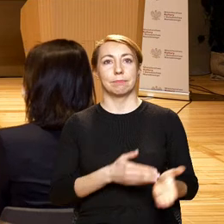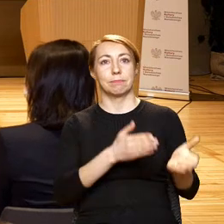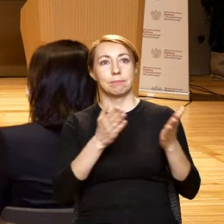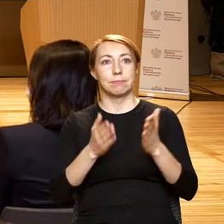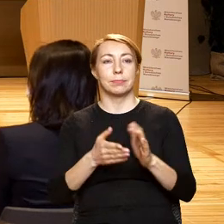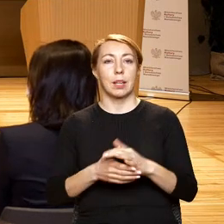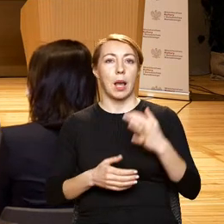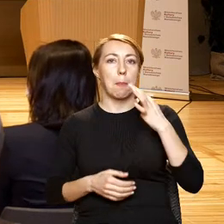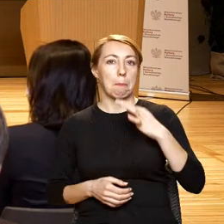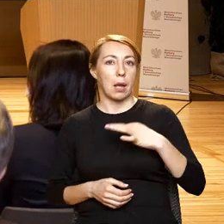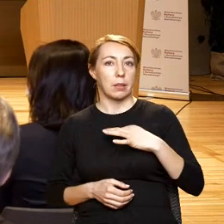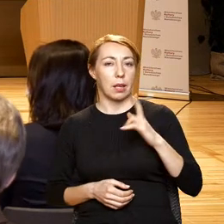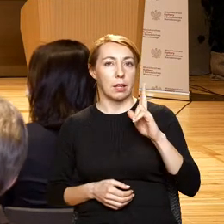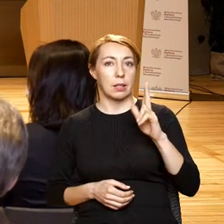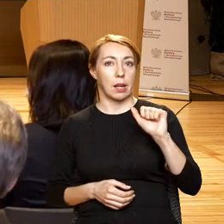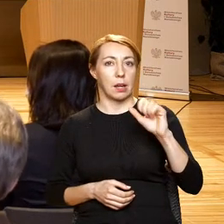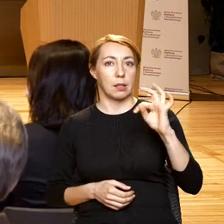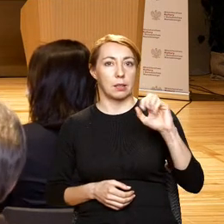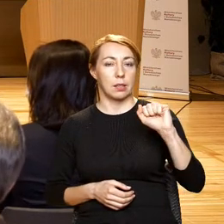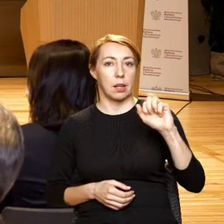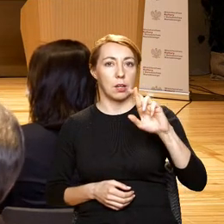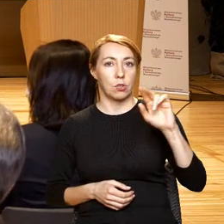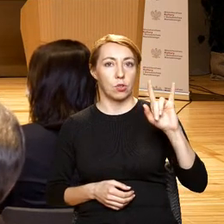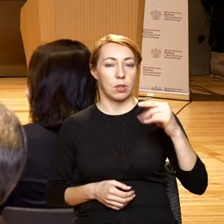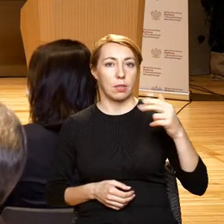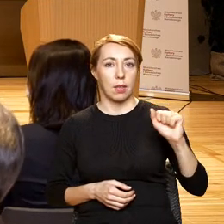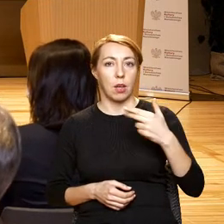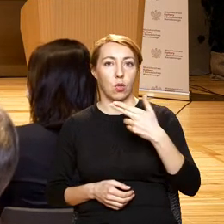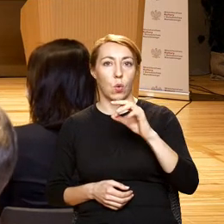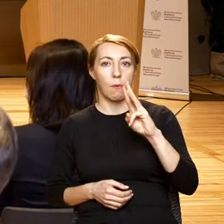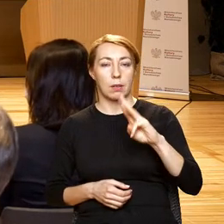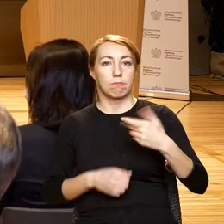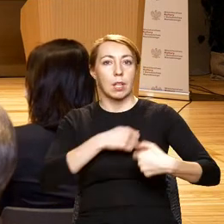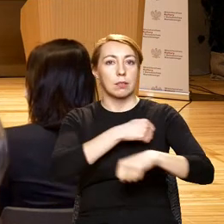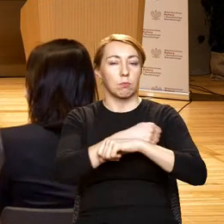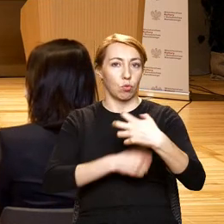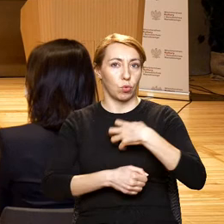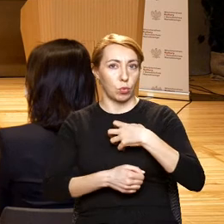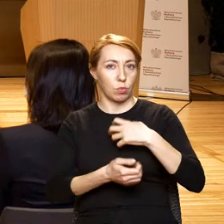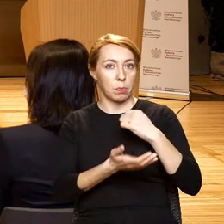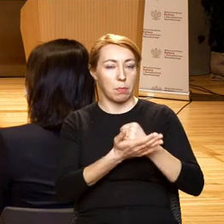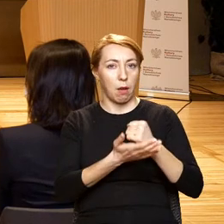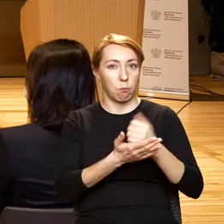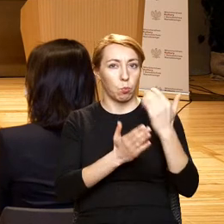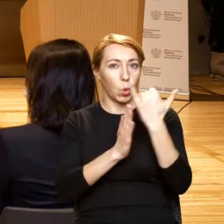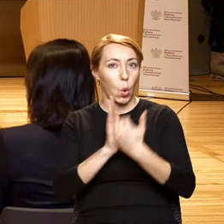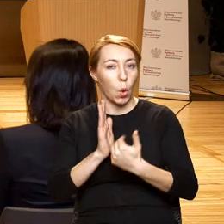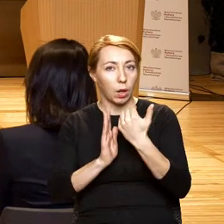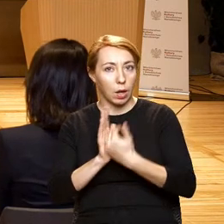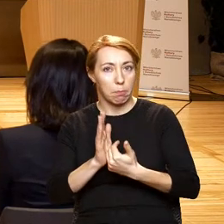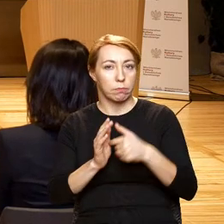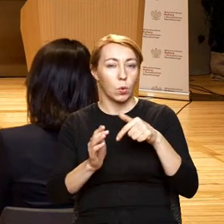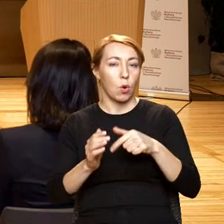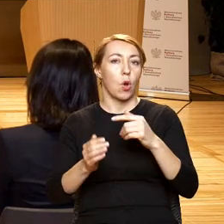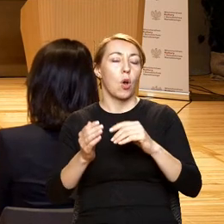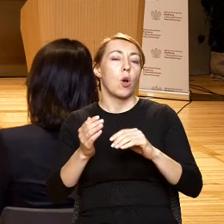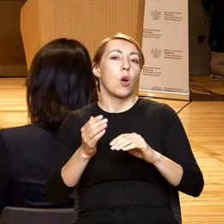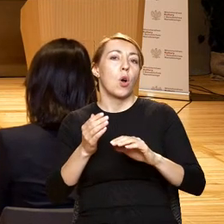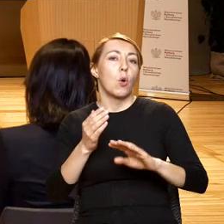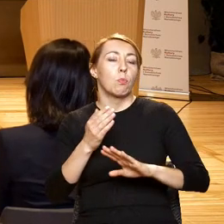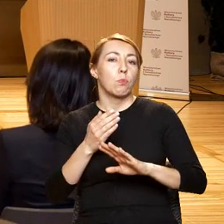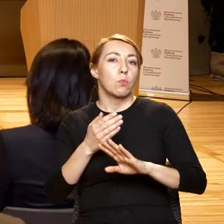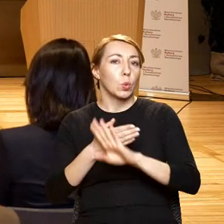Oraz pani Katarzyna Nowak, zastępczyni dyrektora do spraw programowych Muzeum Sztuki i